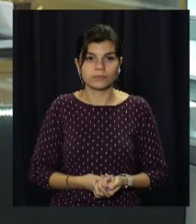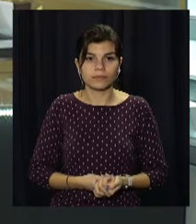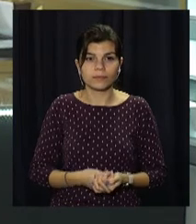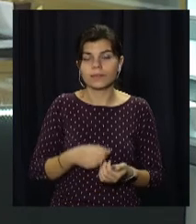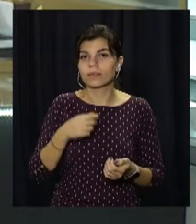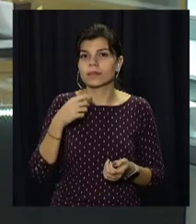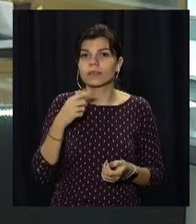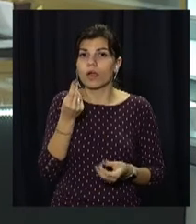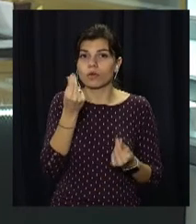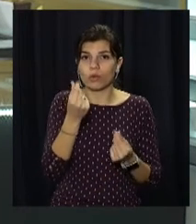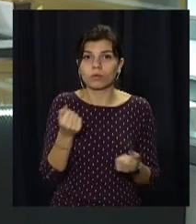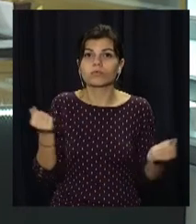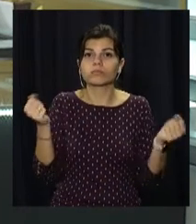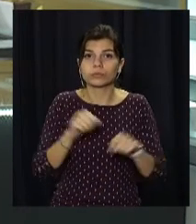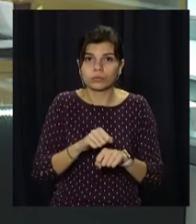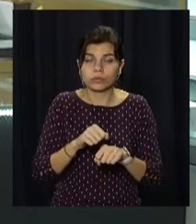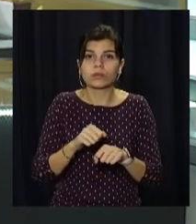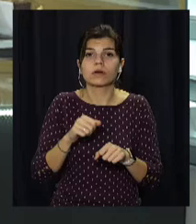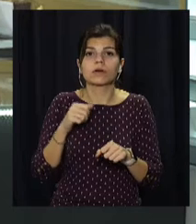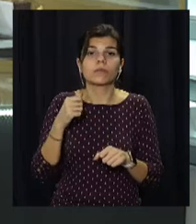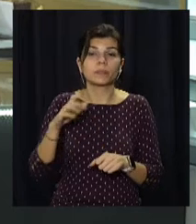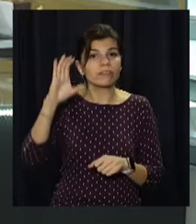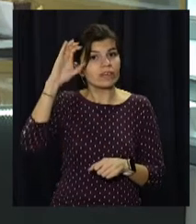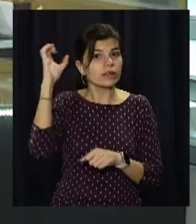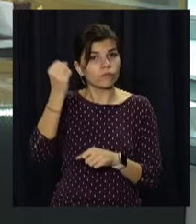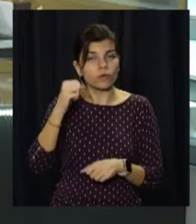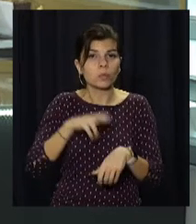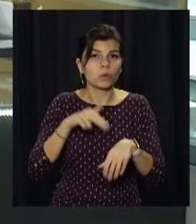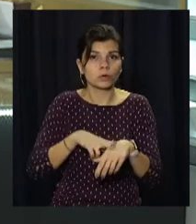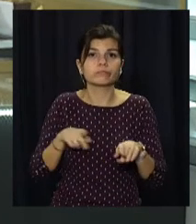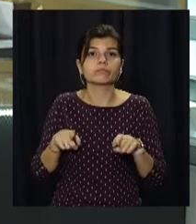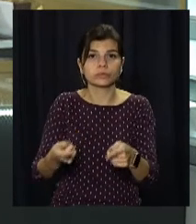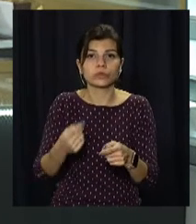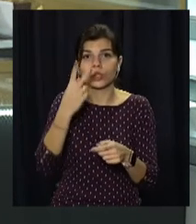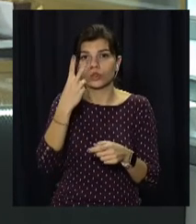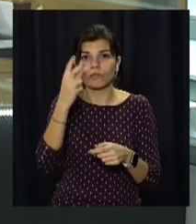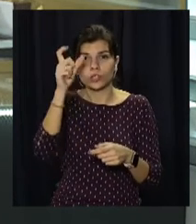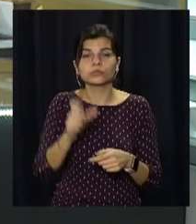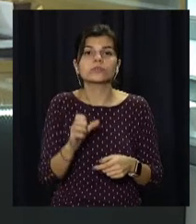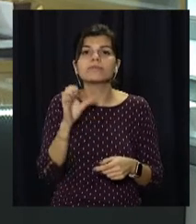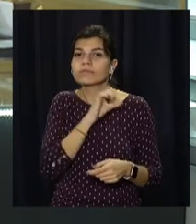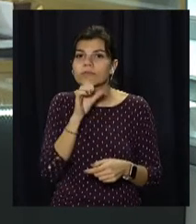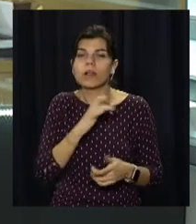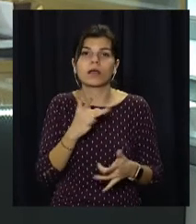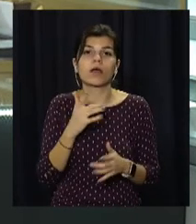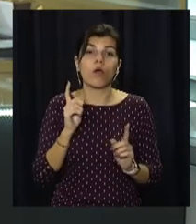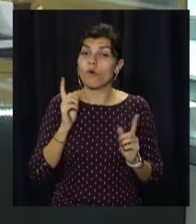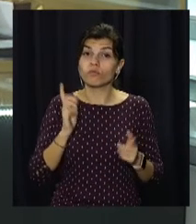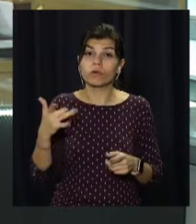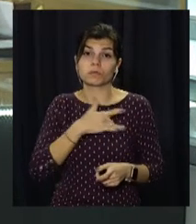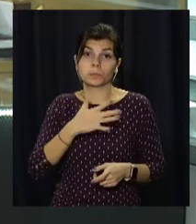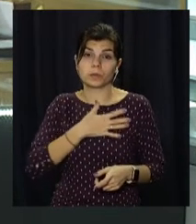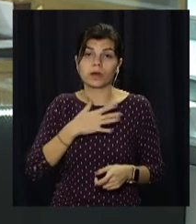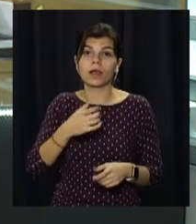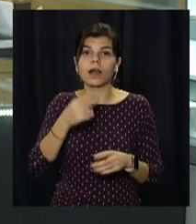Викрали благодійні гроші, опинилися в кайданках. У Кривому Розі поліція затримала двох грабіжників, які привласнили благодійну